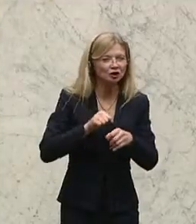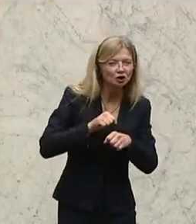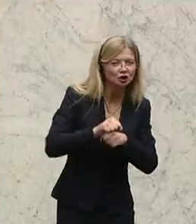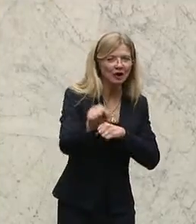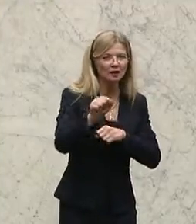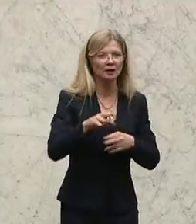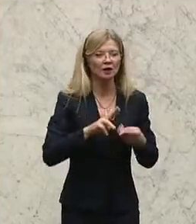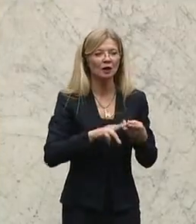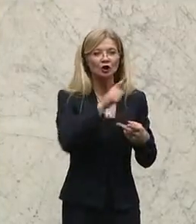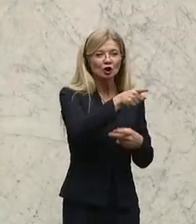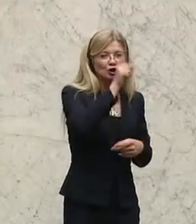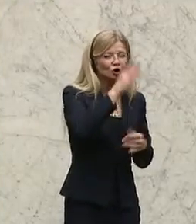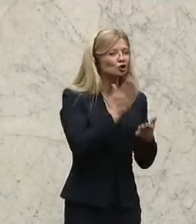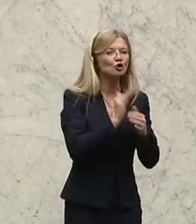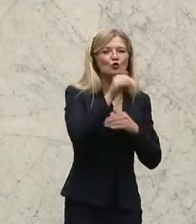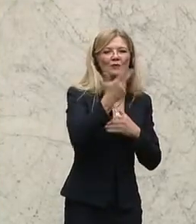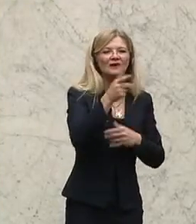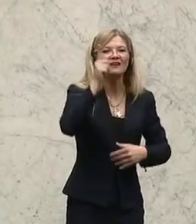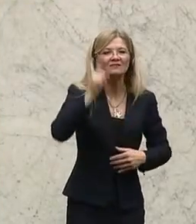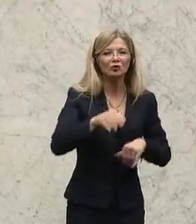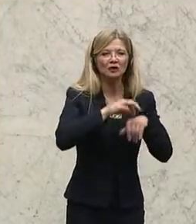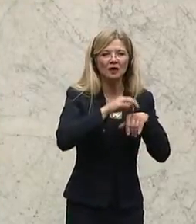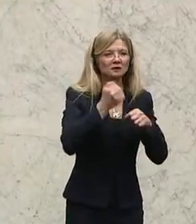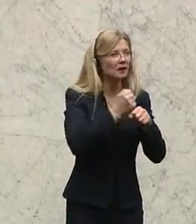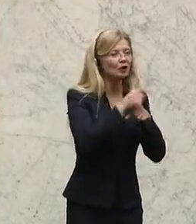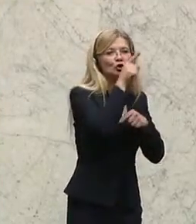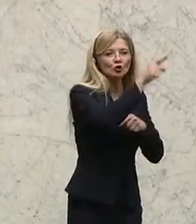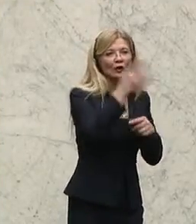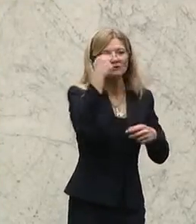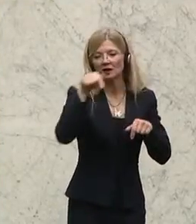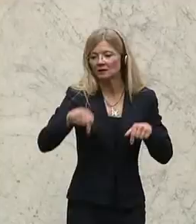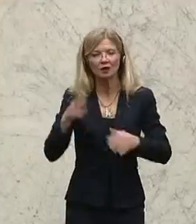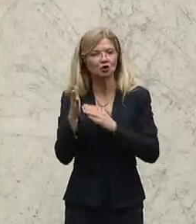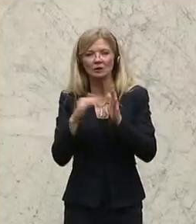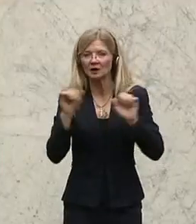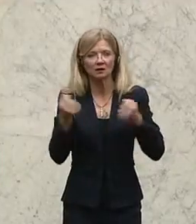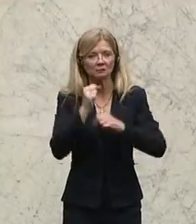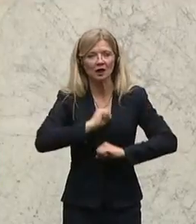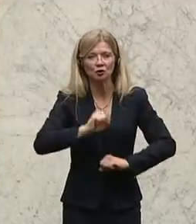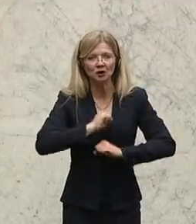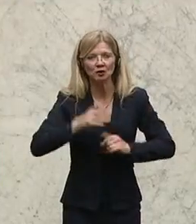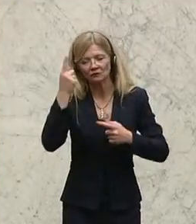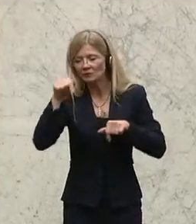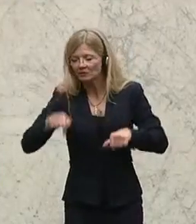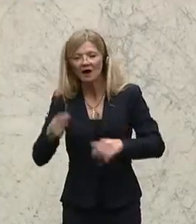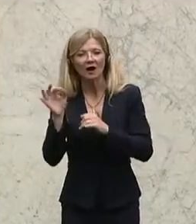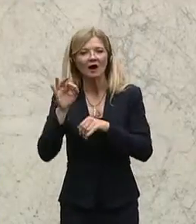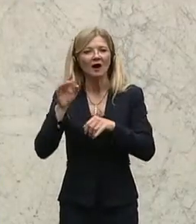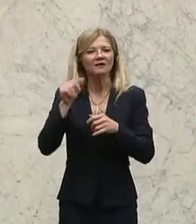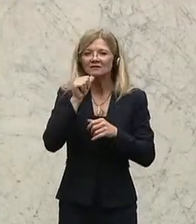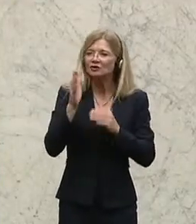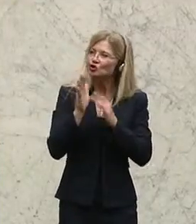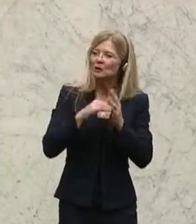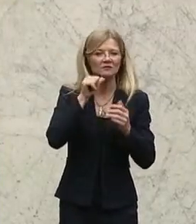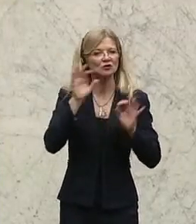3000 österreichische Ärzte bereits tätig sind, die geflüchtet sind aus unserem System, weil sie es nicht mehr aushalten, weil das System für die Ärzte nicht optimal ist, dann haben wir bitte